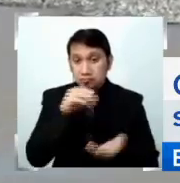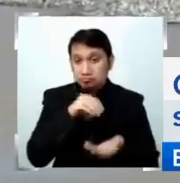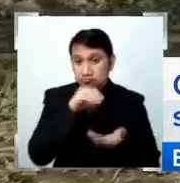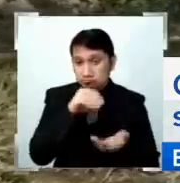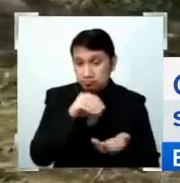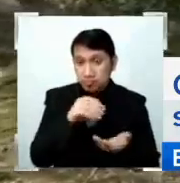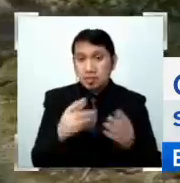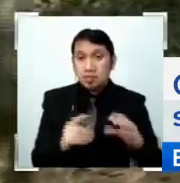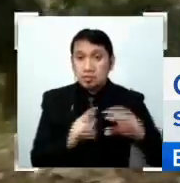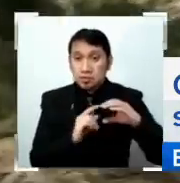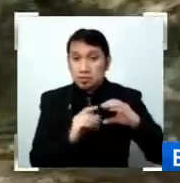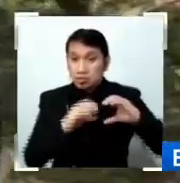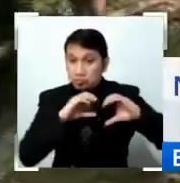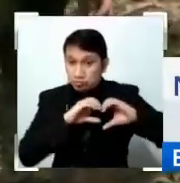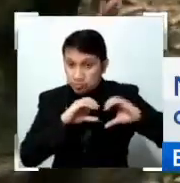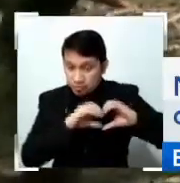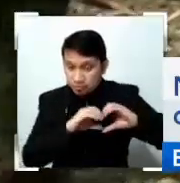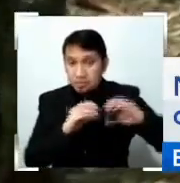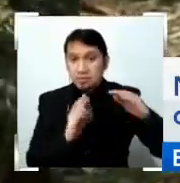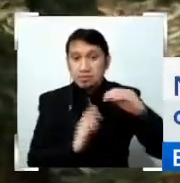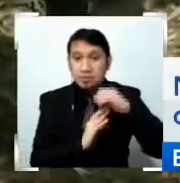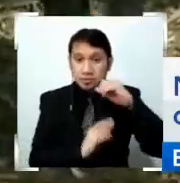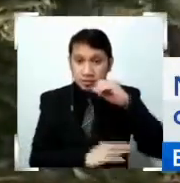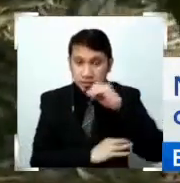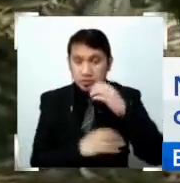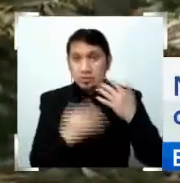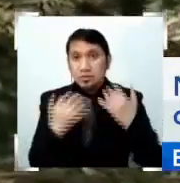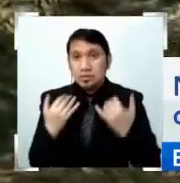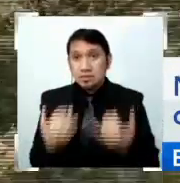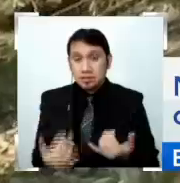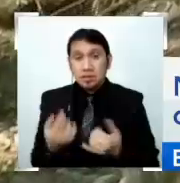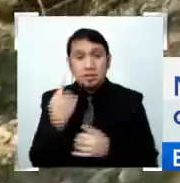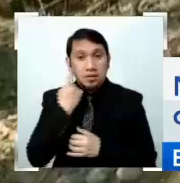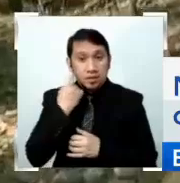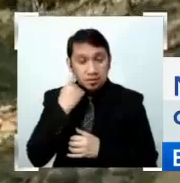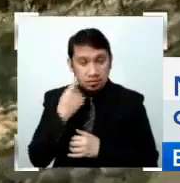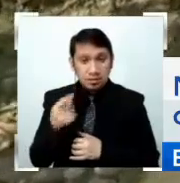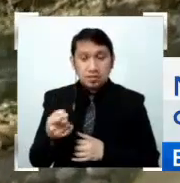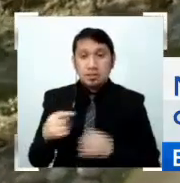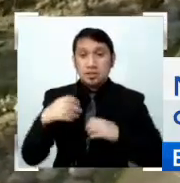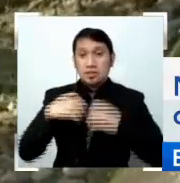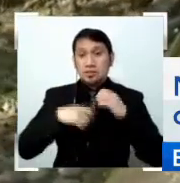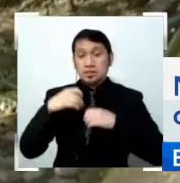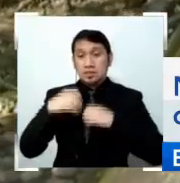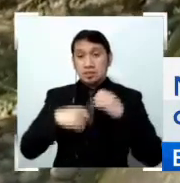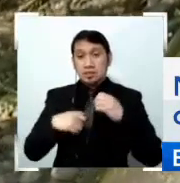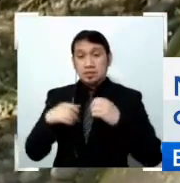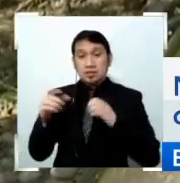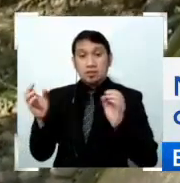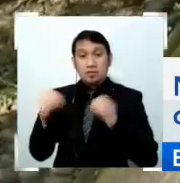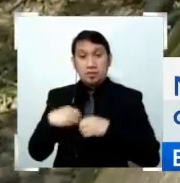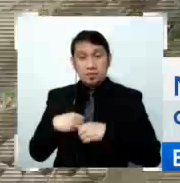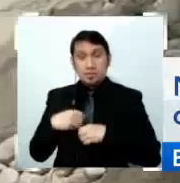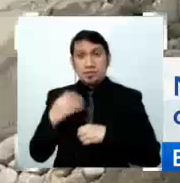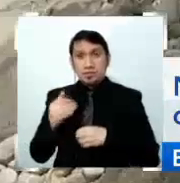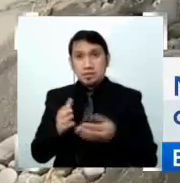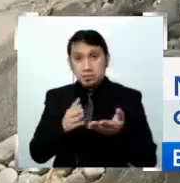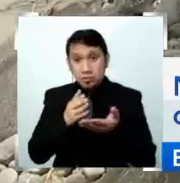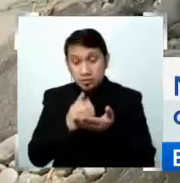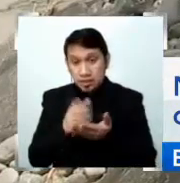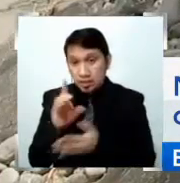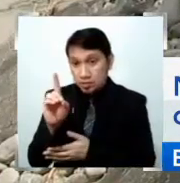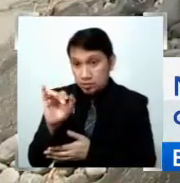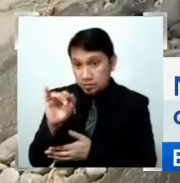Foundation. Kanina, pinuntahan ng mga tauhan ng Municipal Engineering Office at LGU ang dike sa Amborayan River.